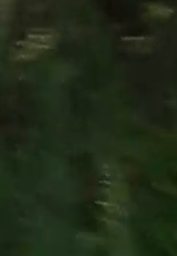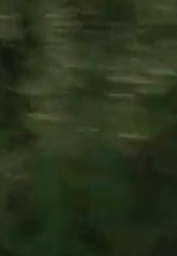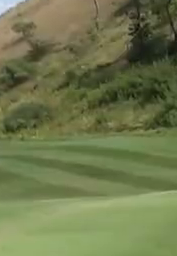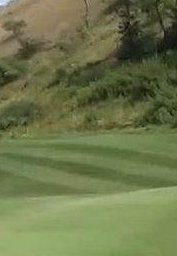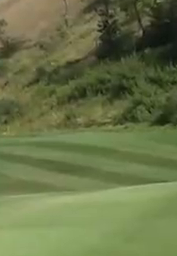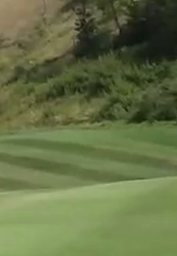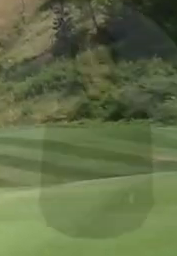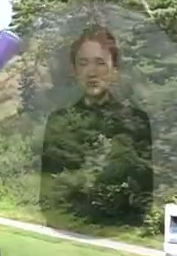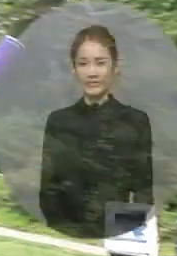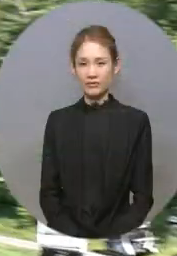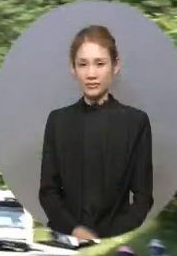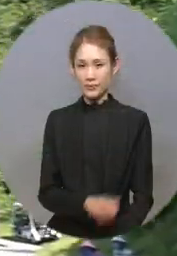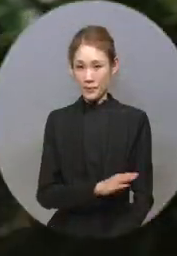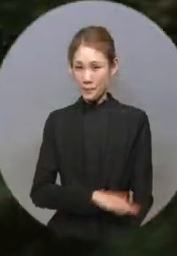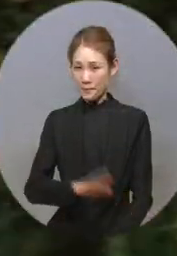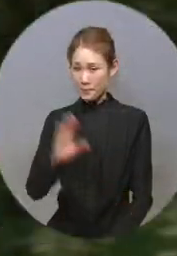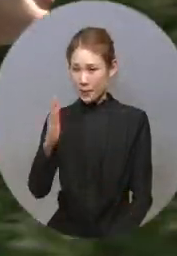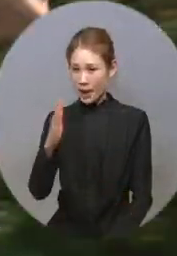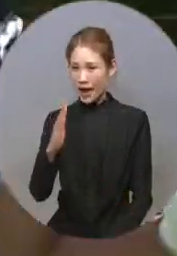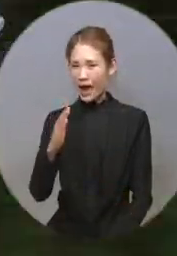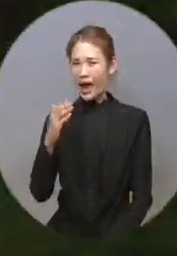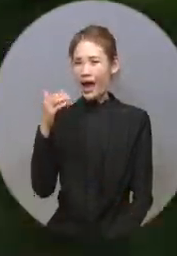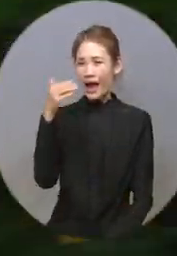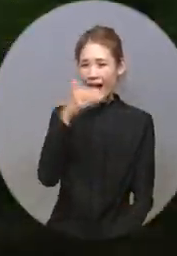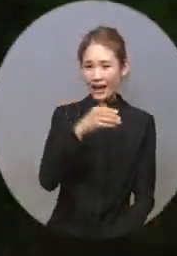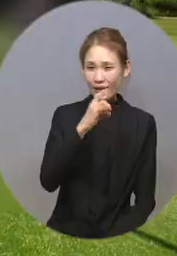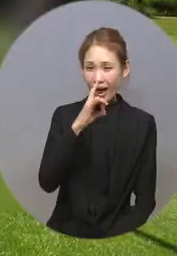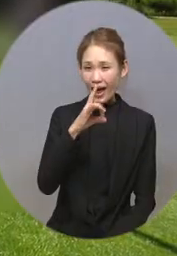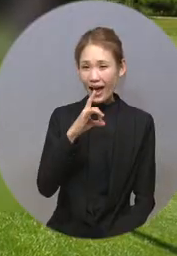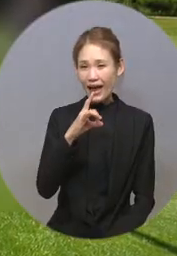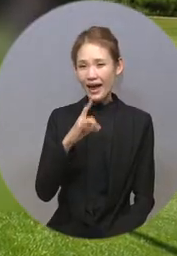힘들다. 잘 쳤어. 안 된다. 안 돼?